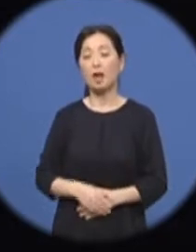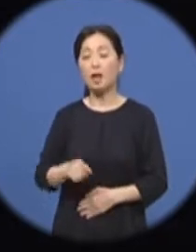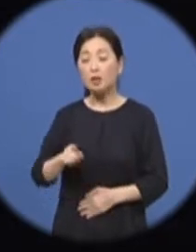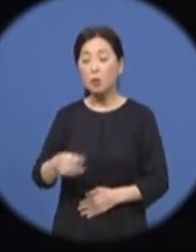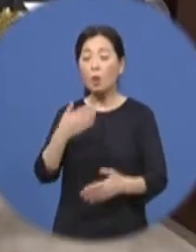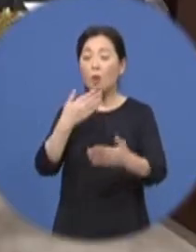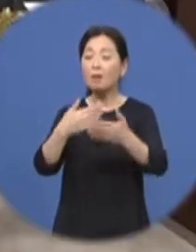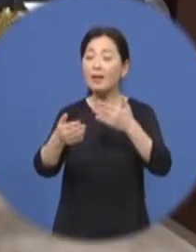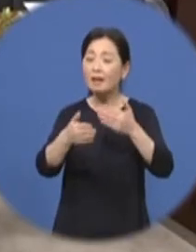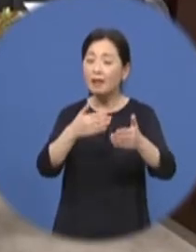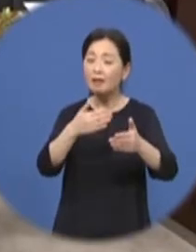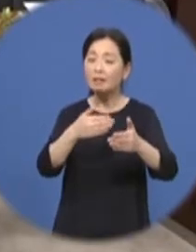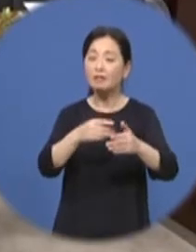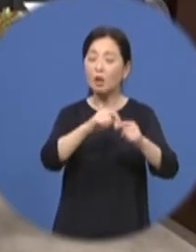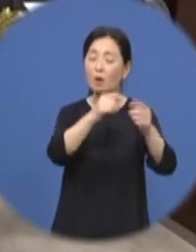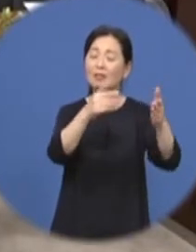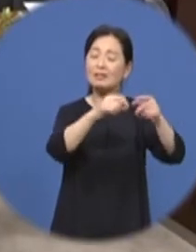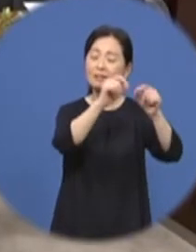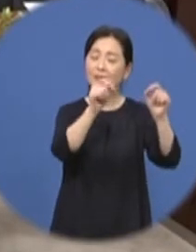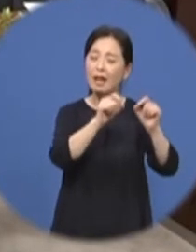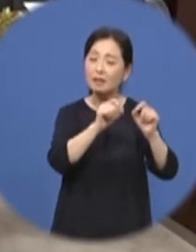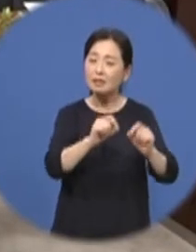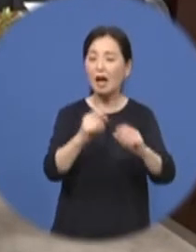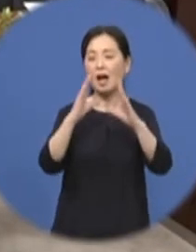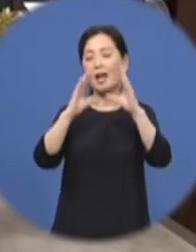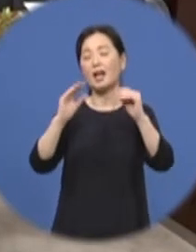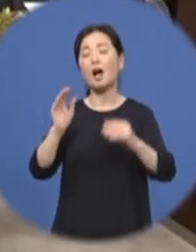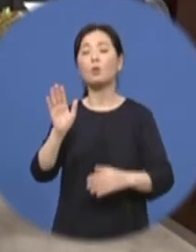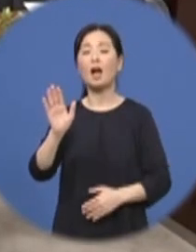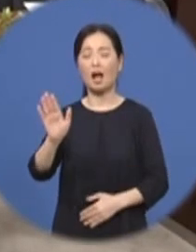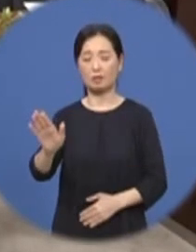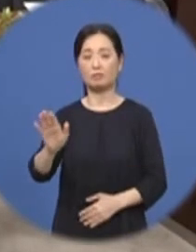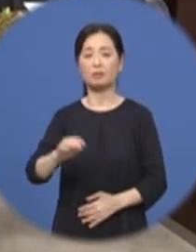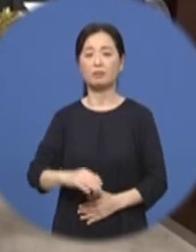上にその笑顔があること、はい、そういったことを